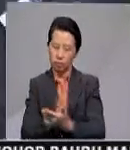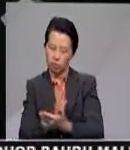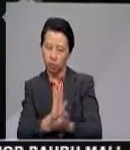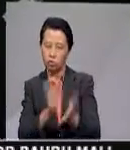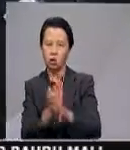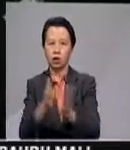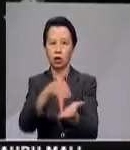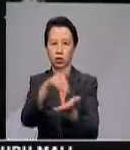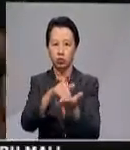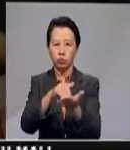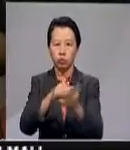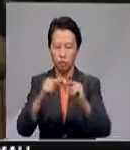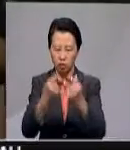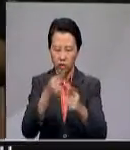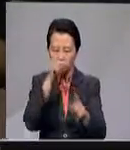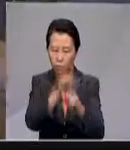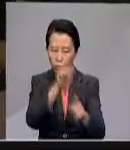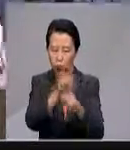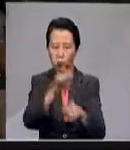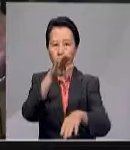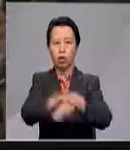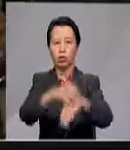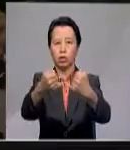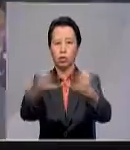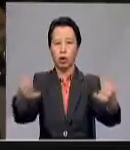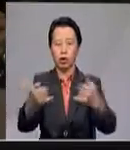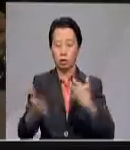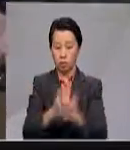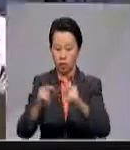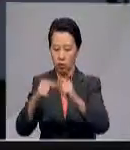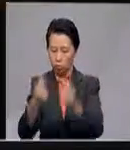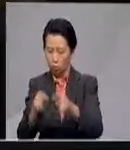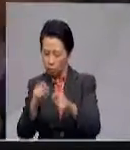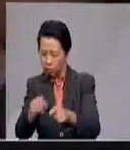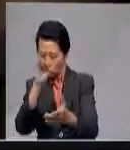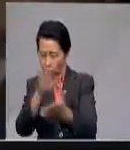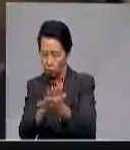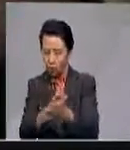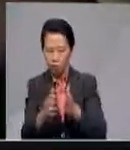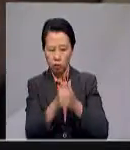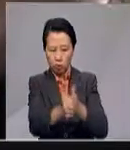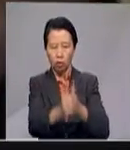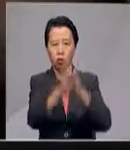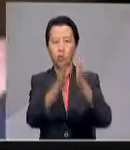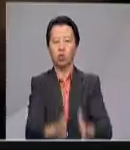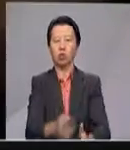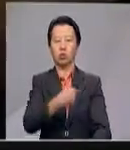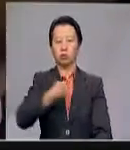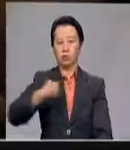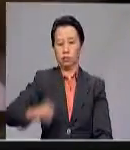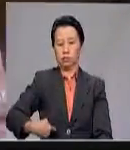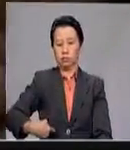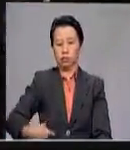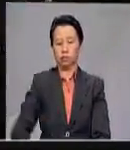menjadi pusat sindiket penipuan dalam talian. Sindiket ini dipercayai turut didalangi warga Cina.